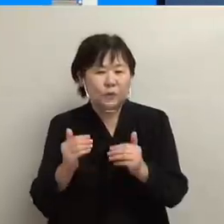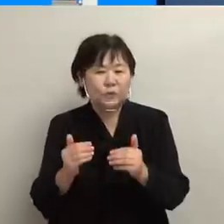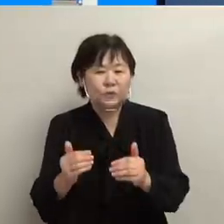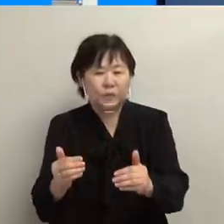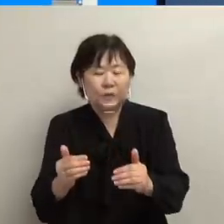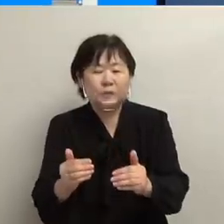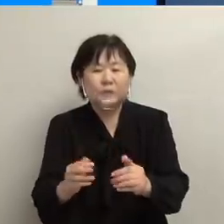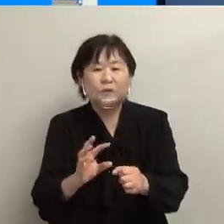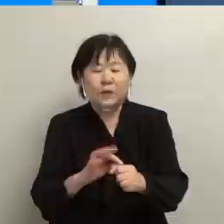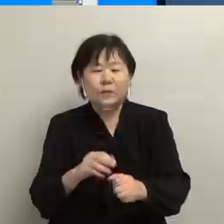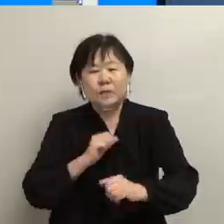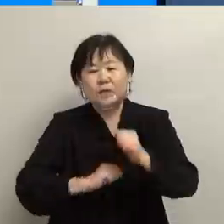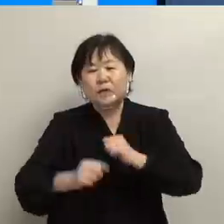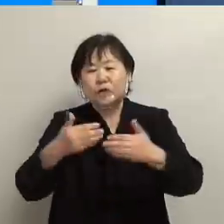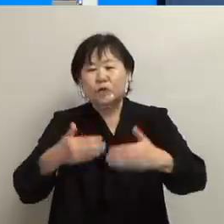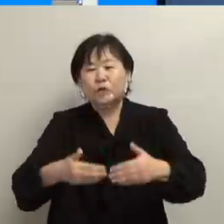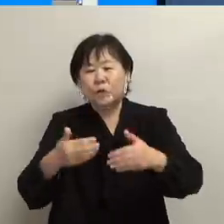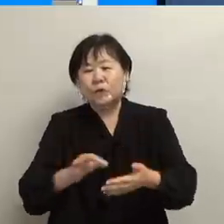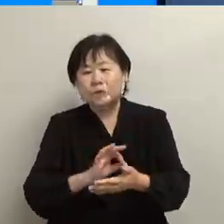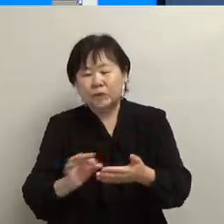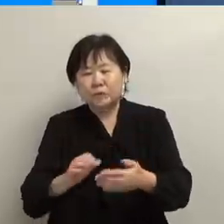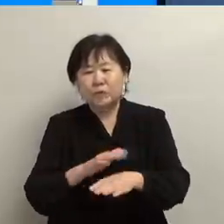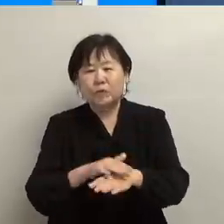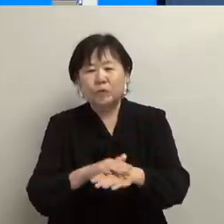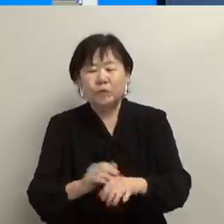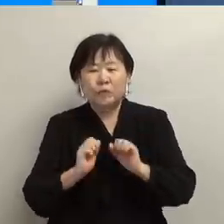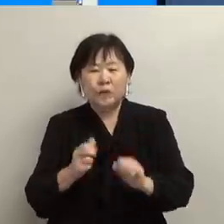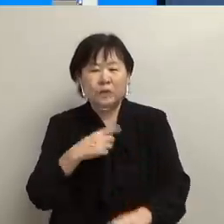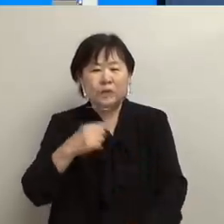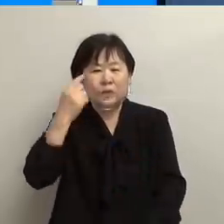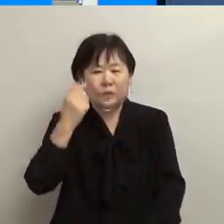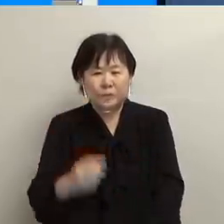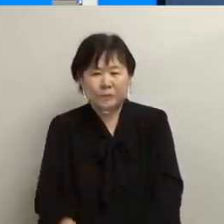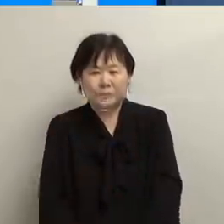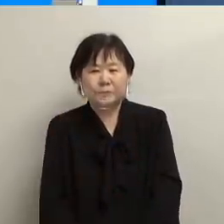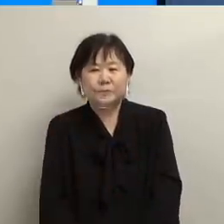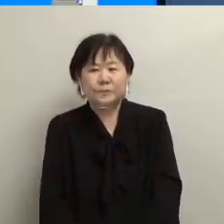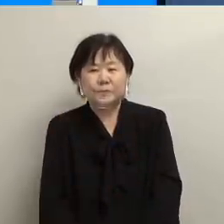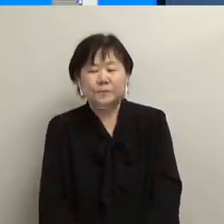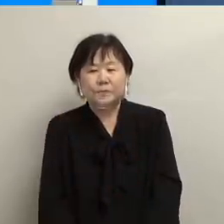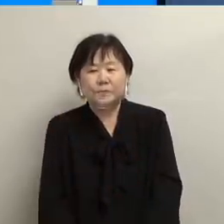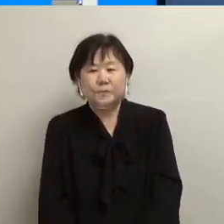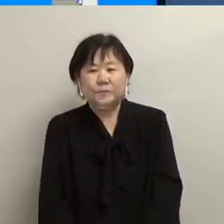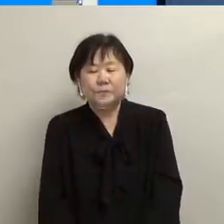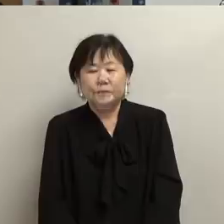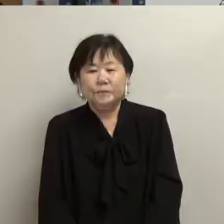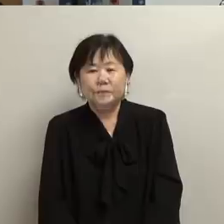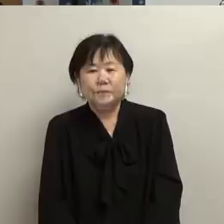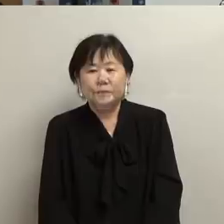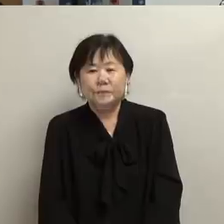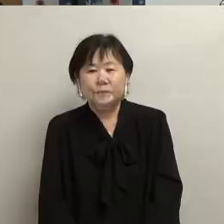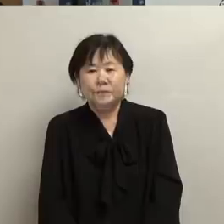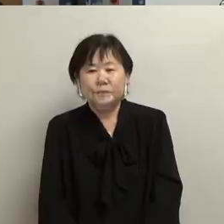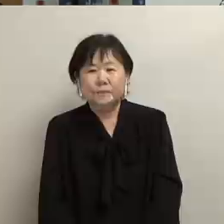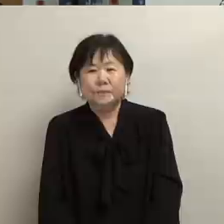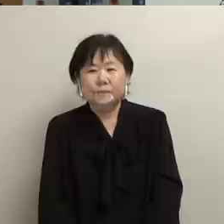にですね動画みたいなものも活用するということはしっかりやっていきたいとおもいますそれじゃあの2番目の